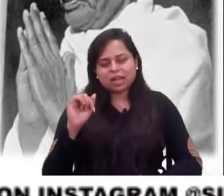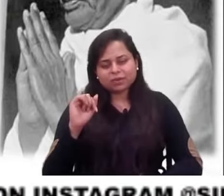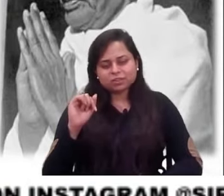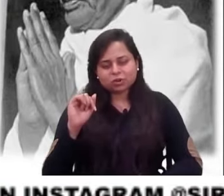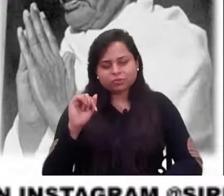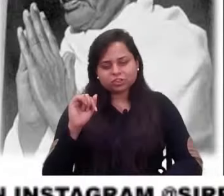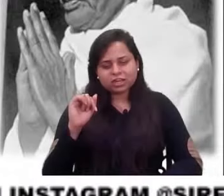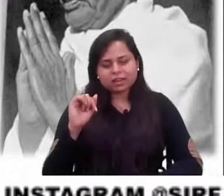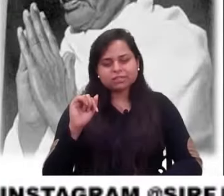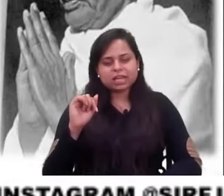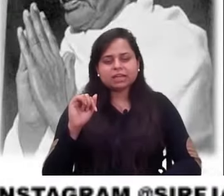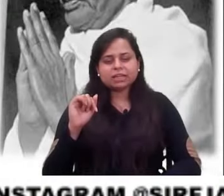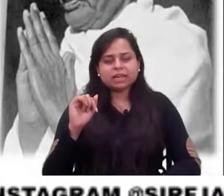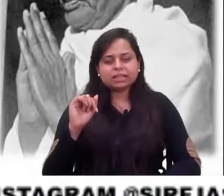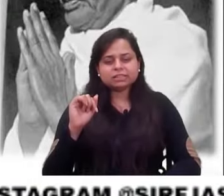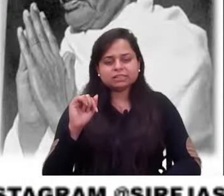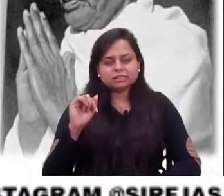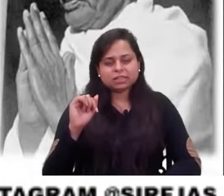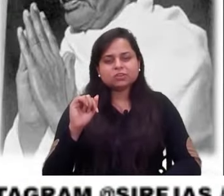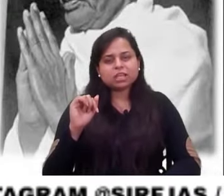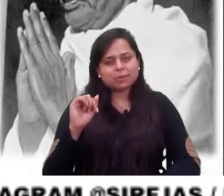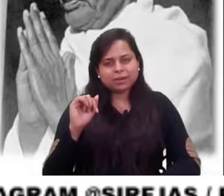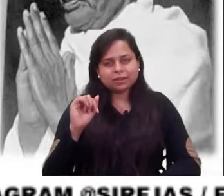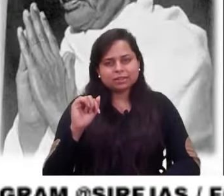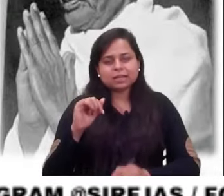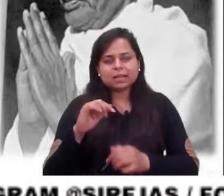लैंग्वेज ऑफिशियल लैंग्वेज के